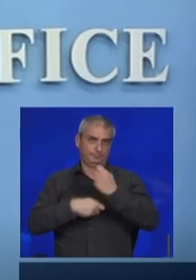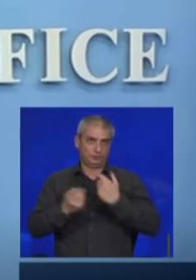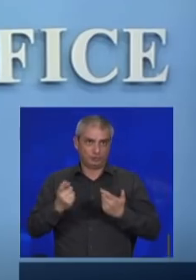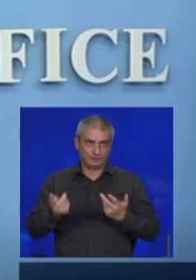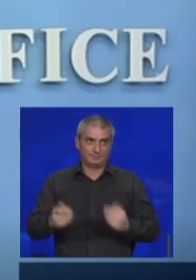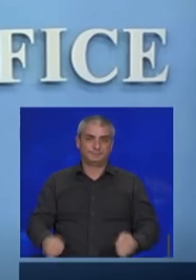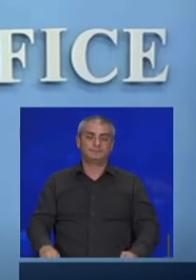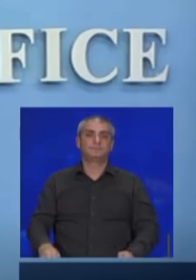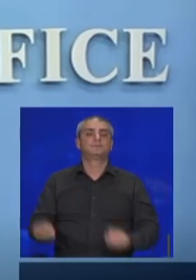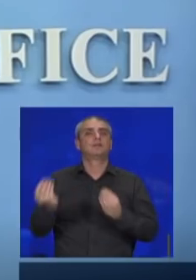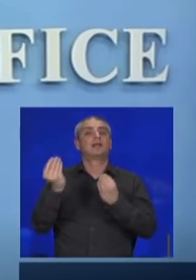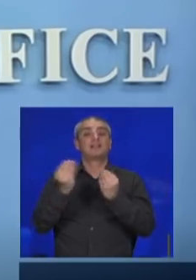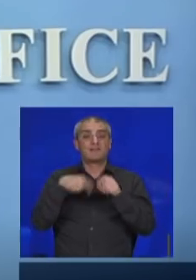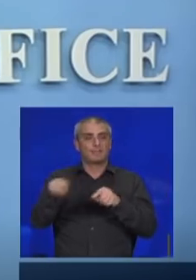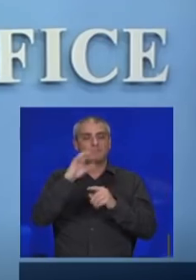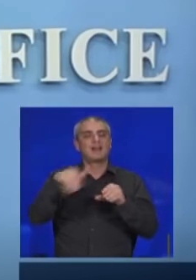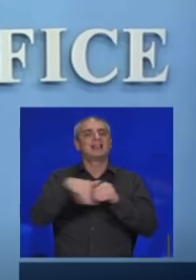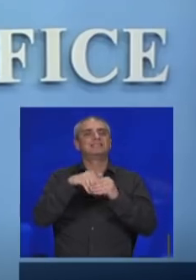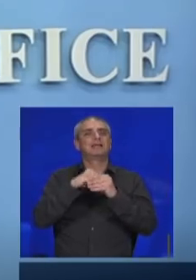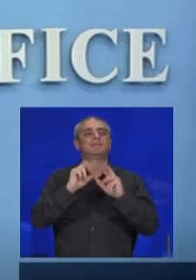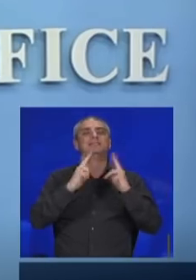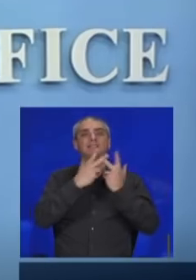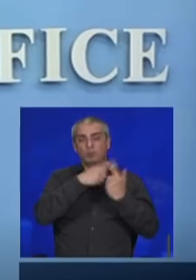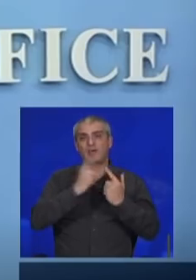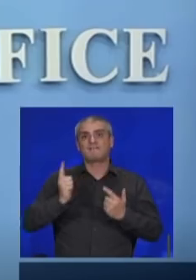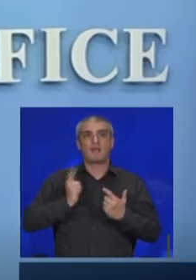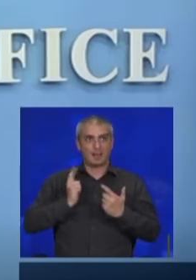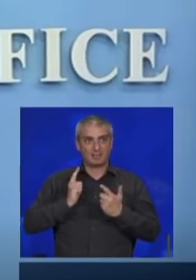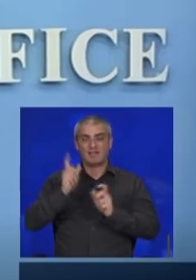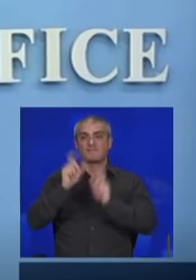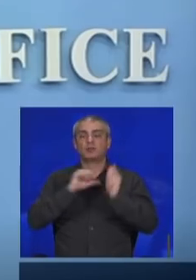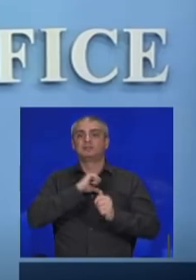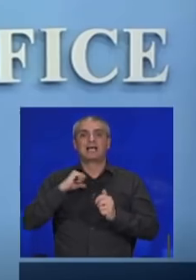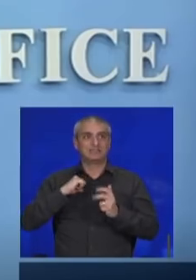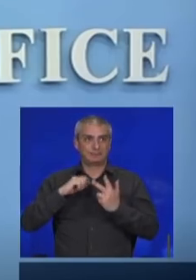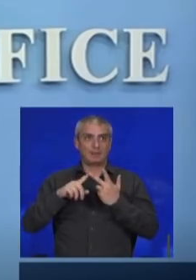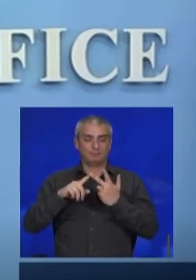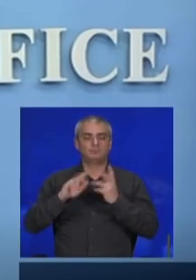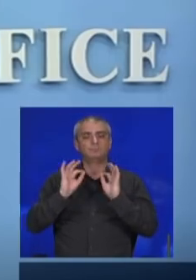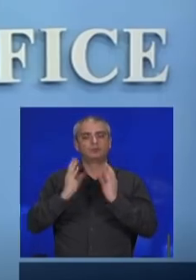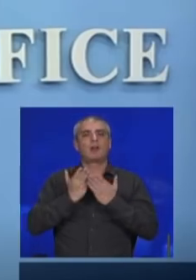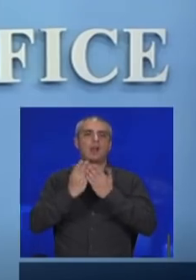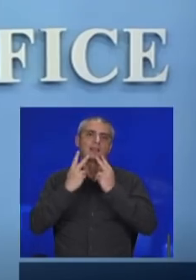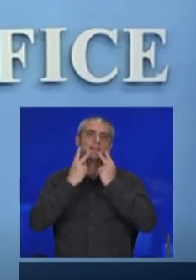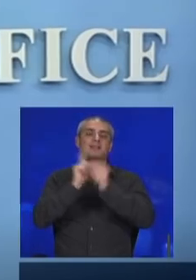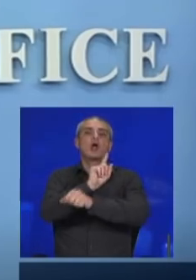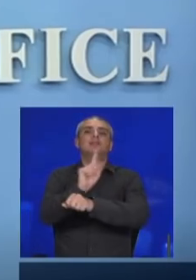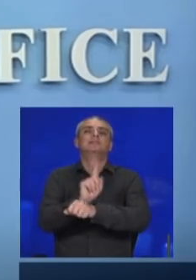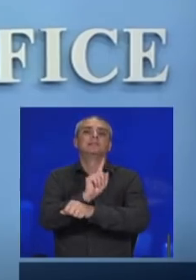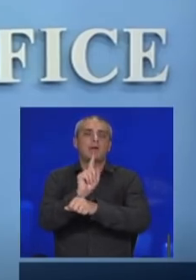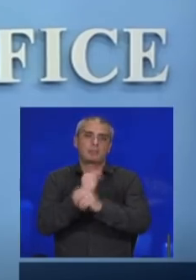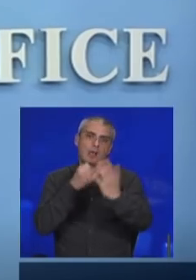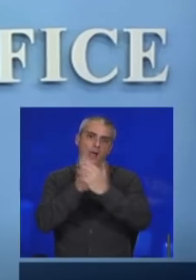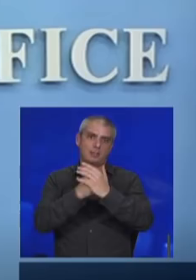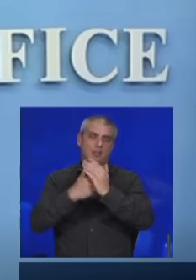צעדים אלה לשכירי המגזר הציבורי והפרטי ואוכלוסיות העצמאים נועדה לתת פתרון זמני עד לאחר חג